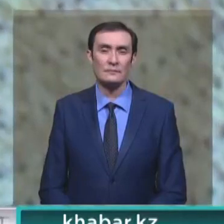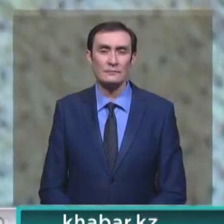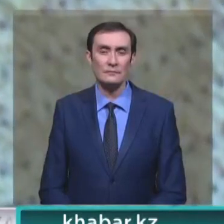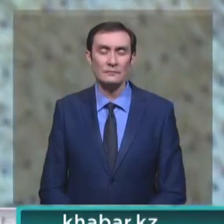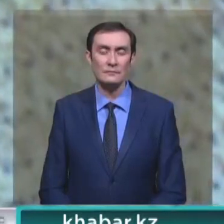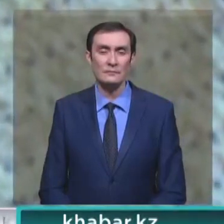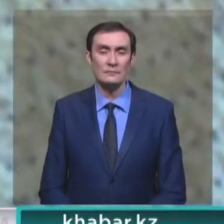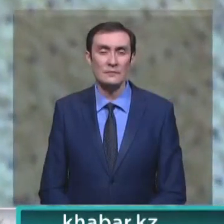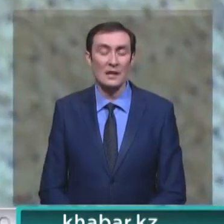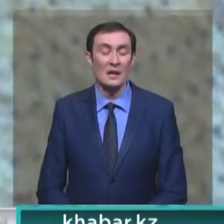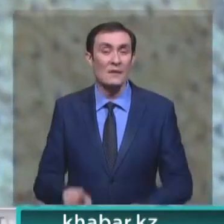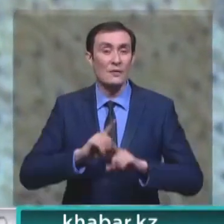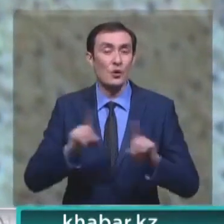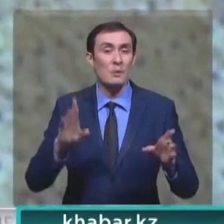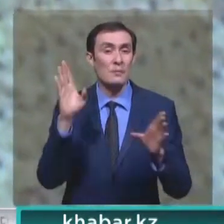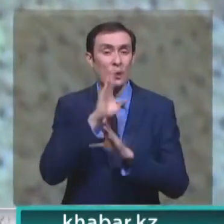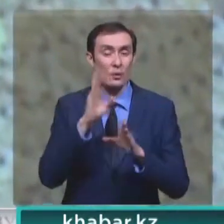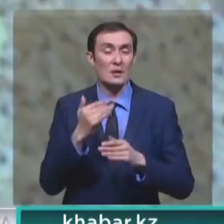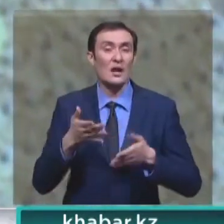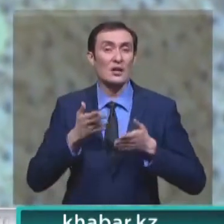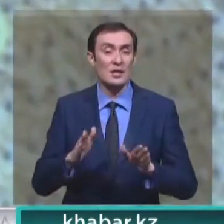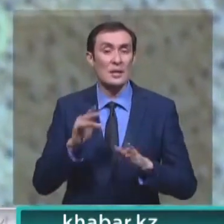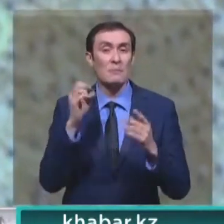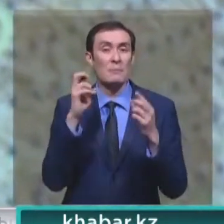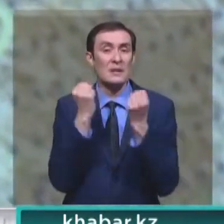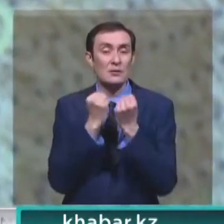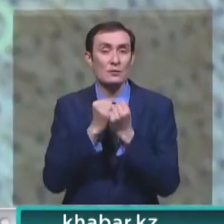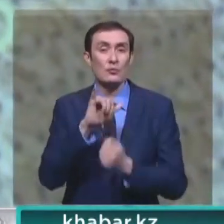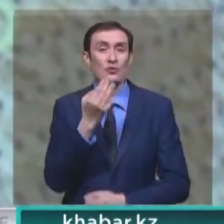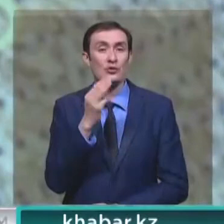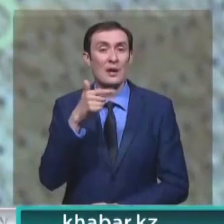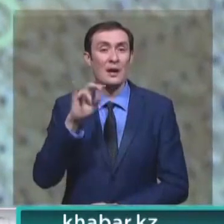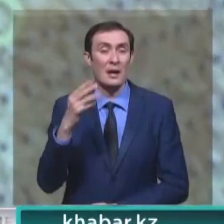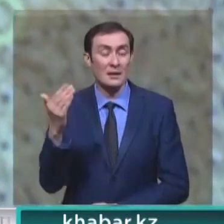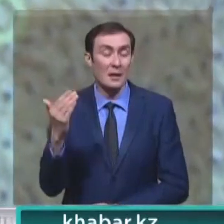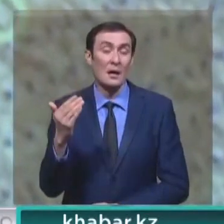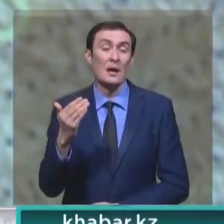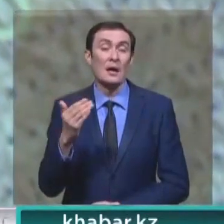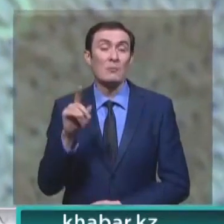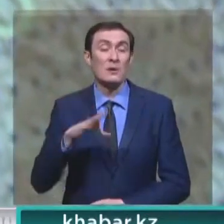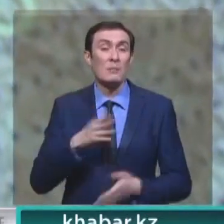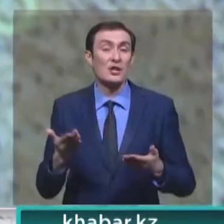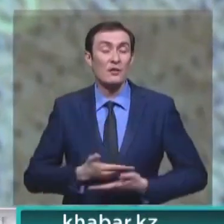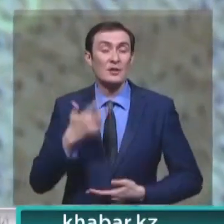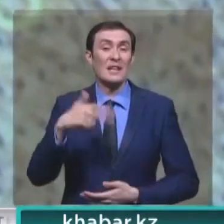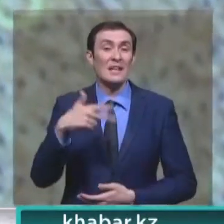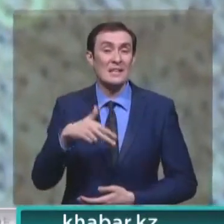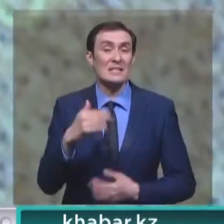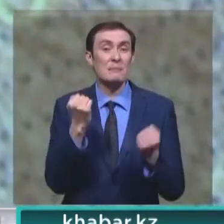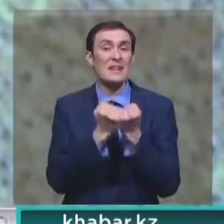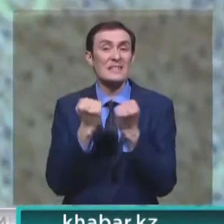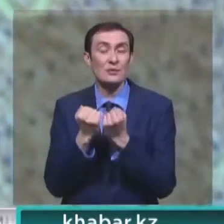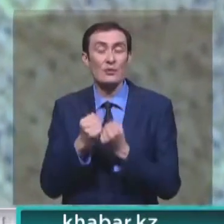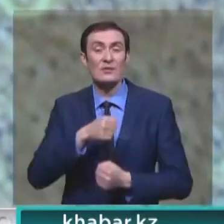не иначе как феноменом природы называют рождения близнецов силе уж tawan мангистауской области там проживают 30 пар близнецов